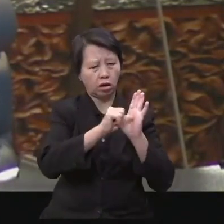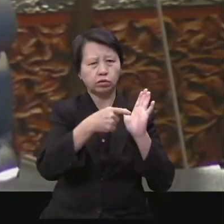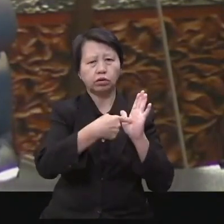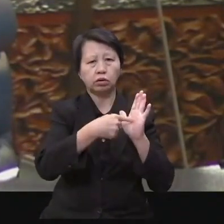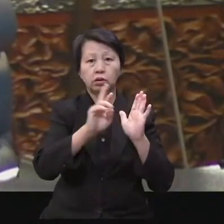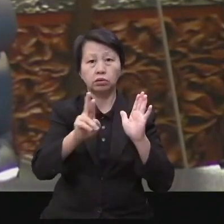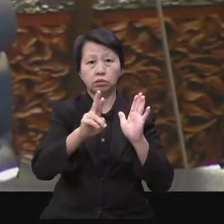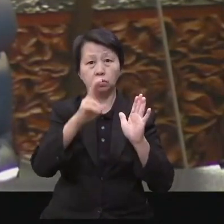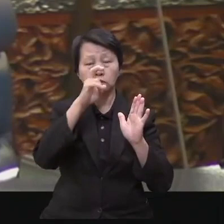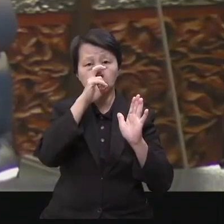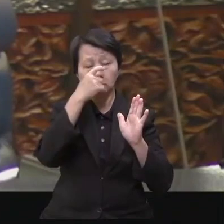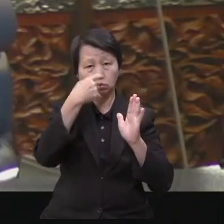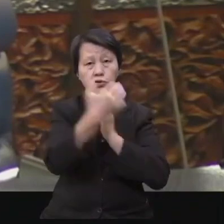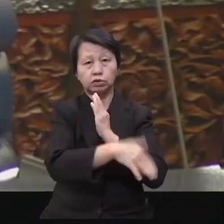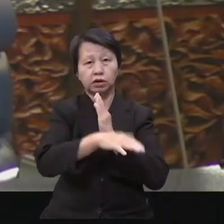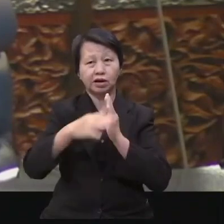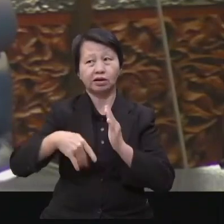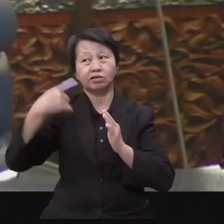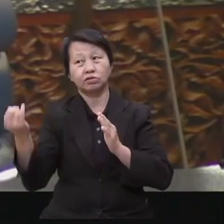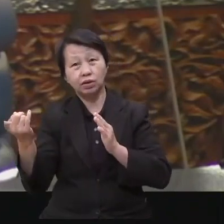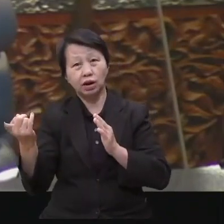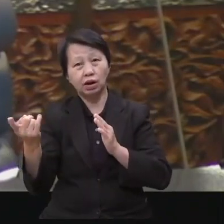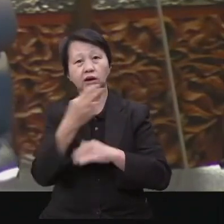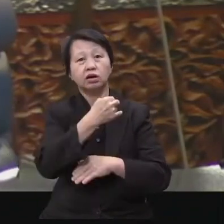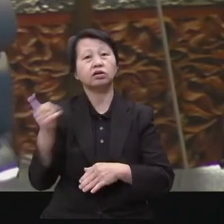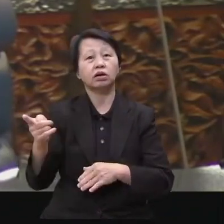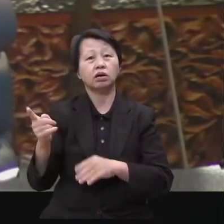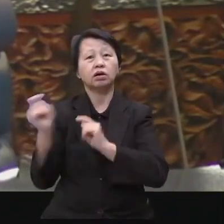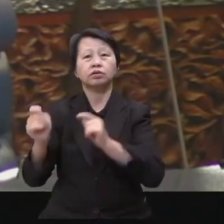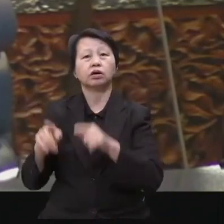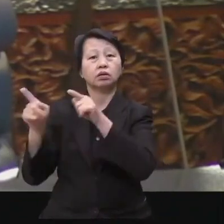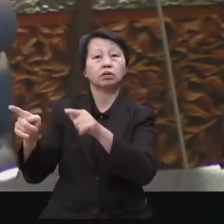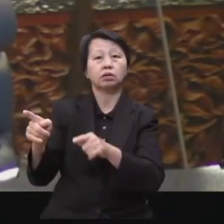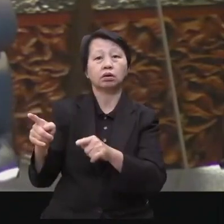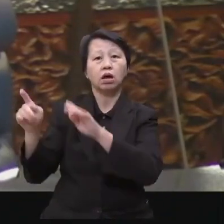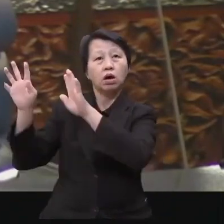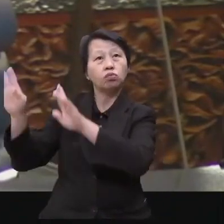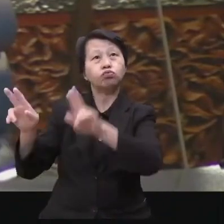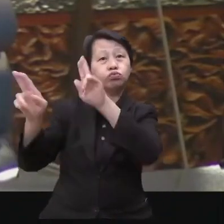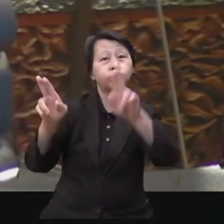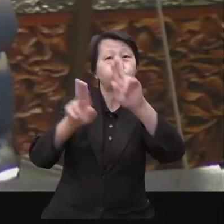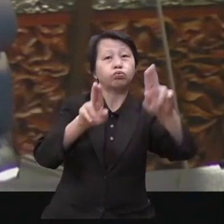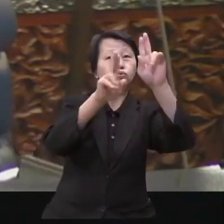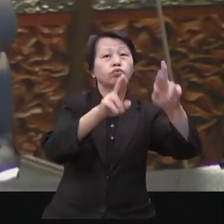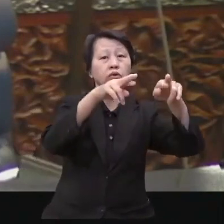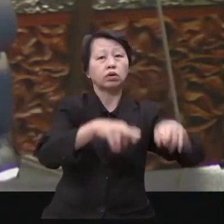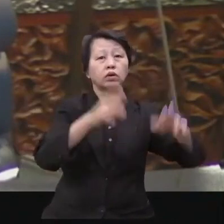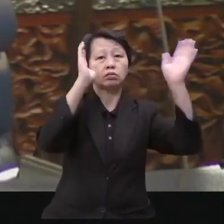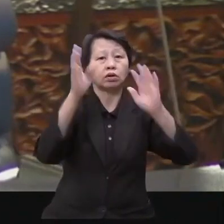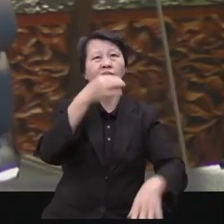dikuatkuasakan kepada Negara Jiran akibat tindakan mereka yang memberi kesan negatif kepada rakyat